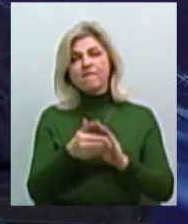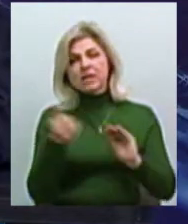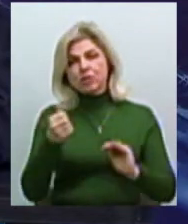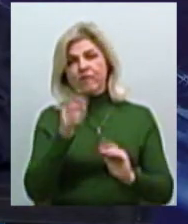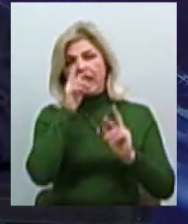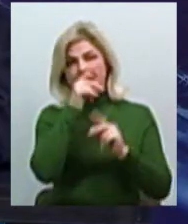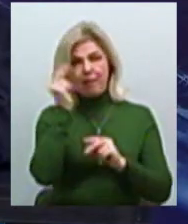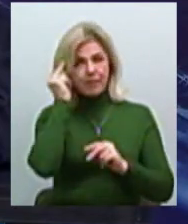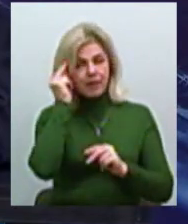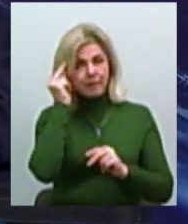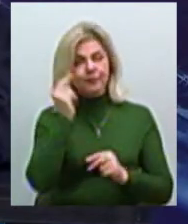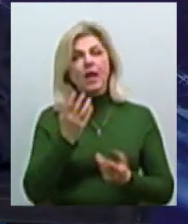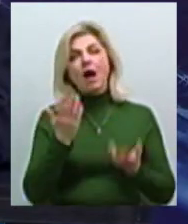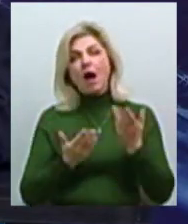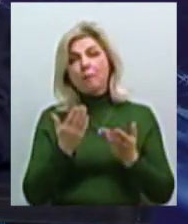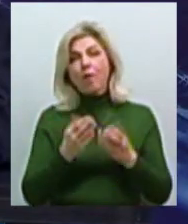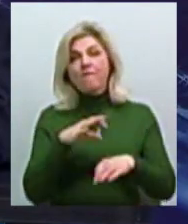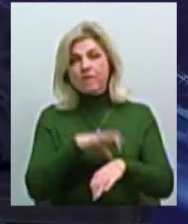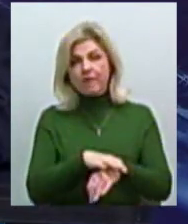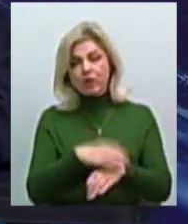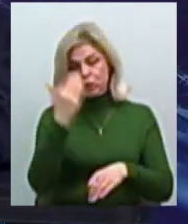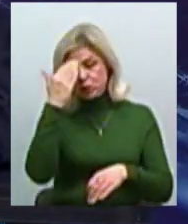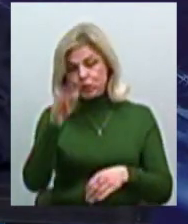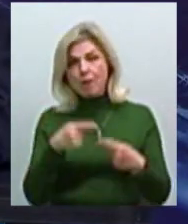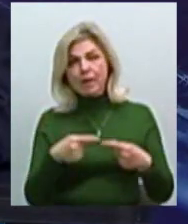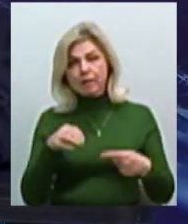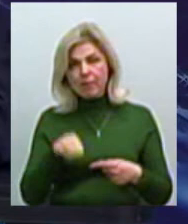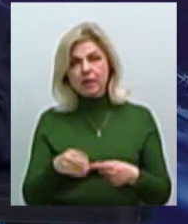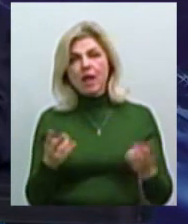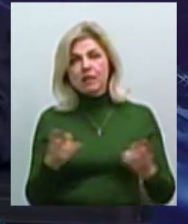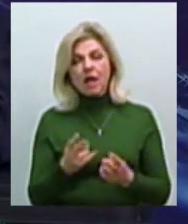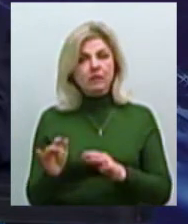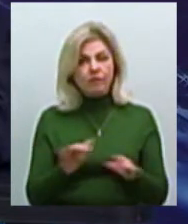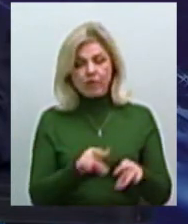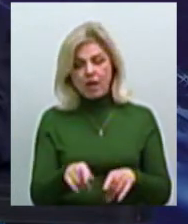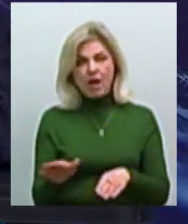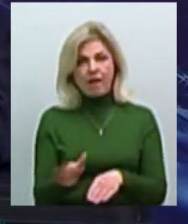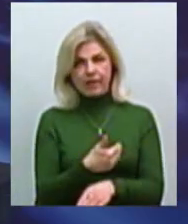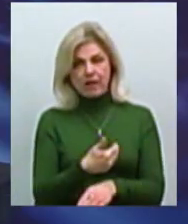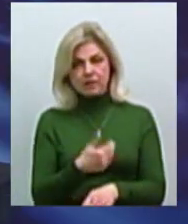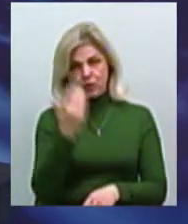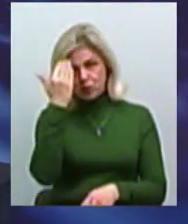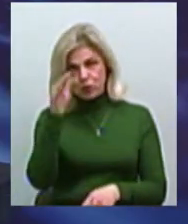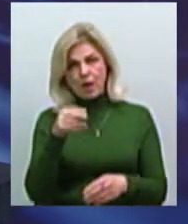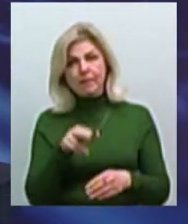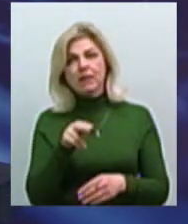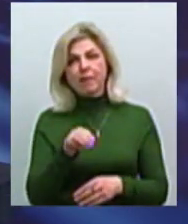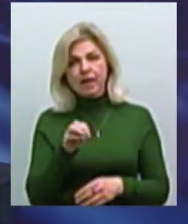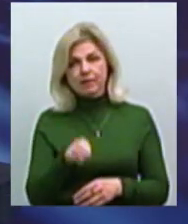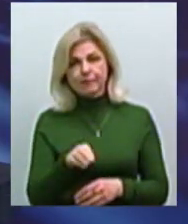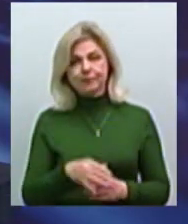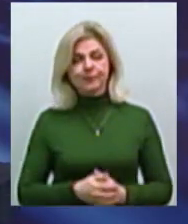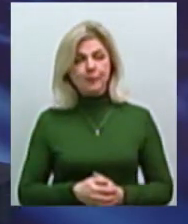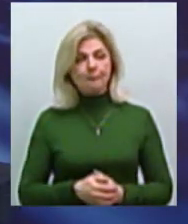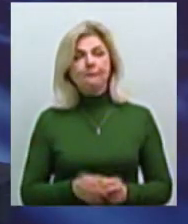случаї виявлення якогось постороннього предмету вжити заходів щодо його ліквідації. Скажіть, будь ласка, як слід